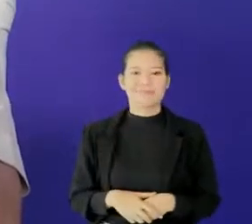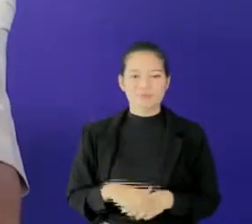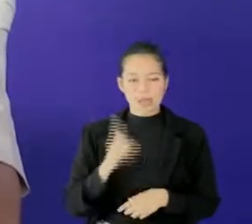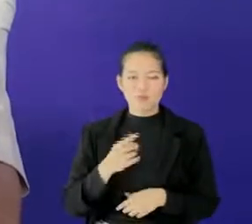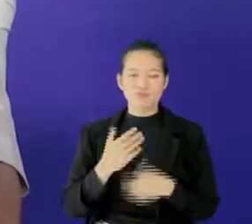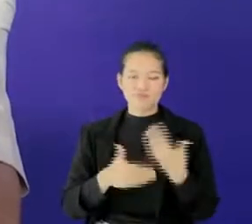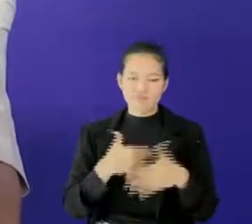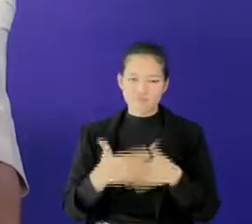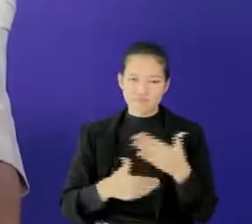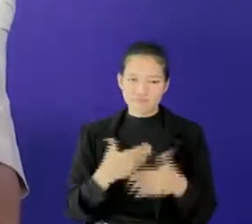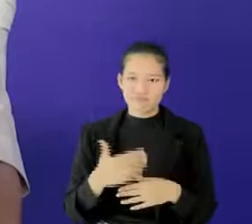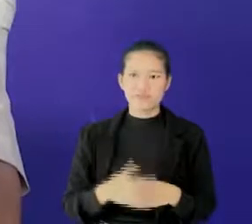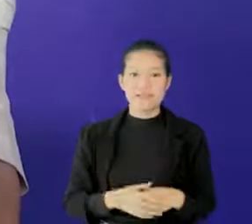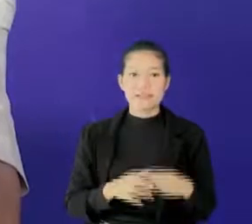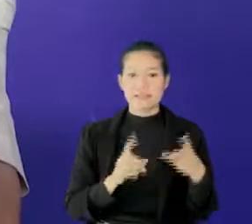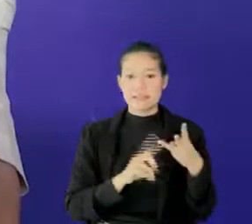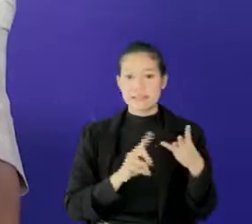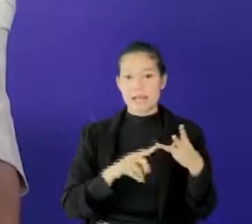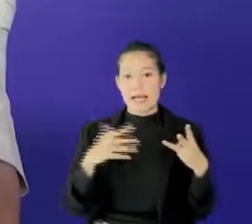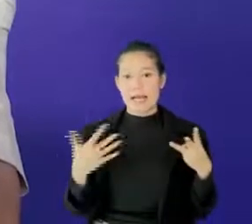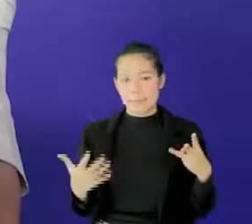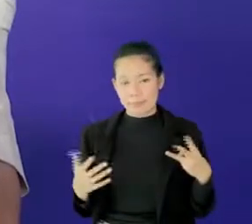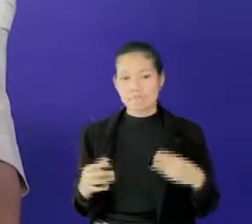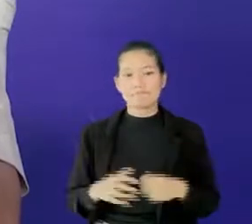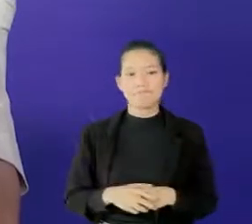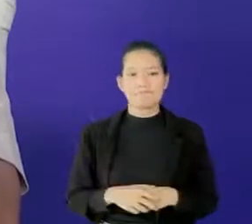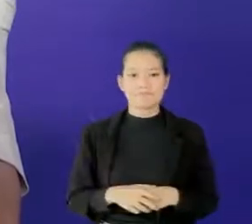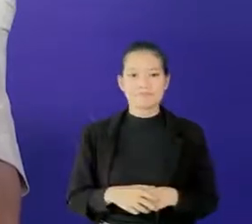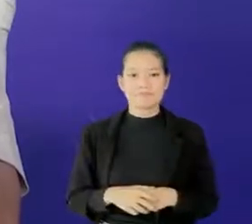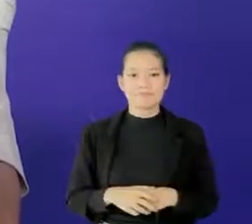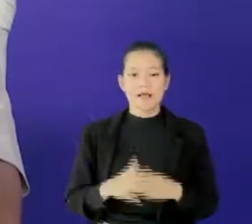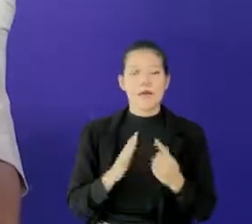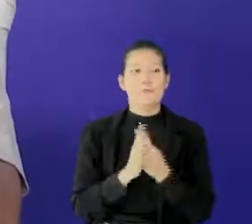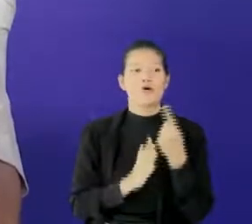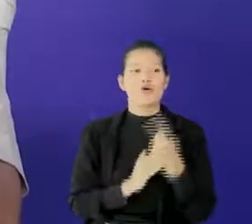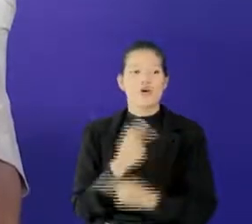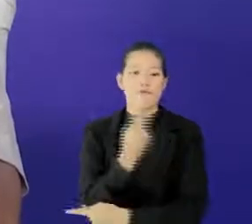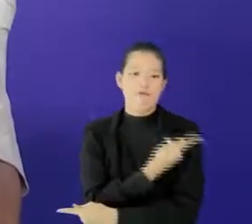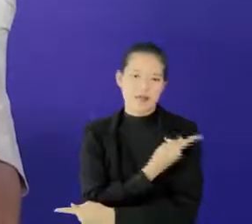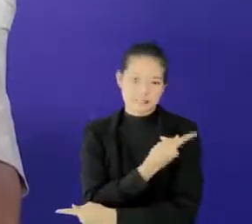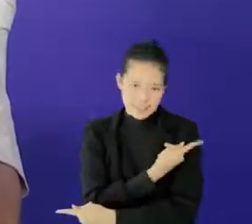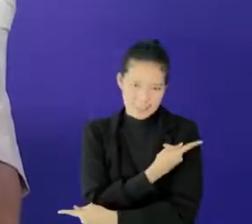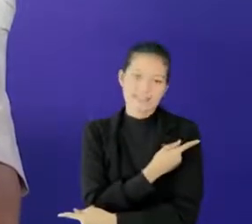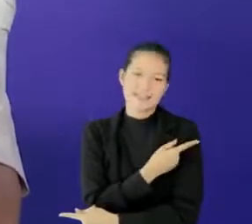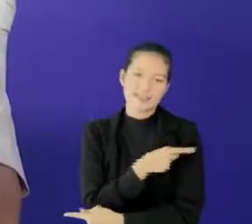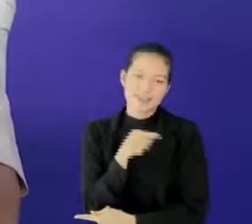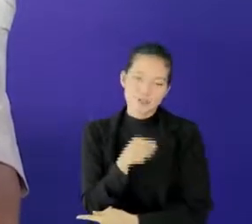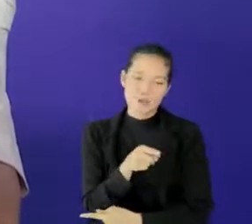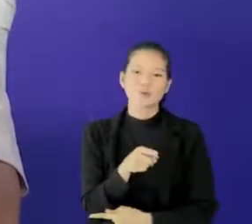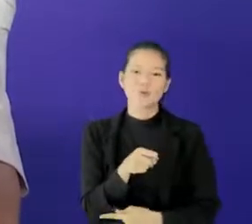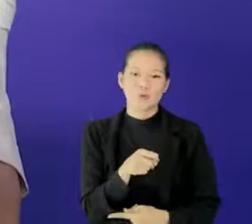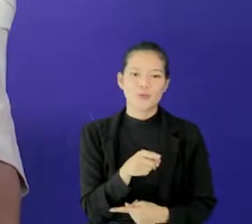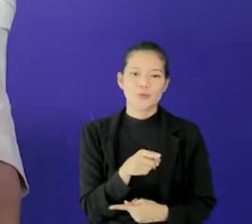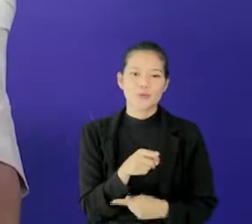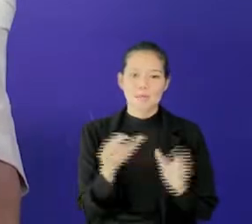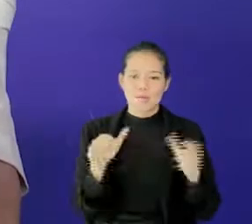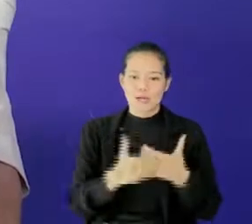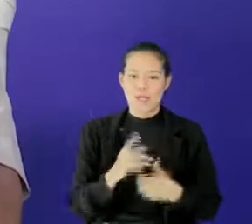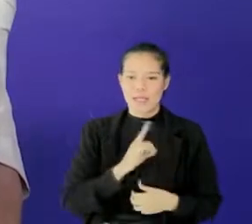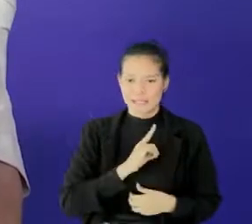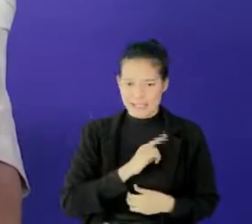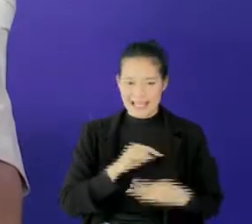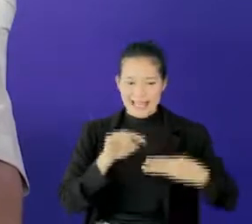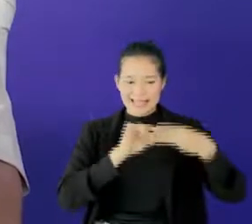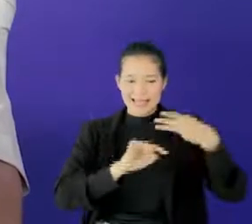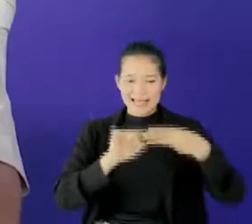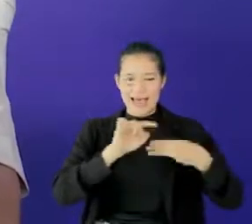terus dilakukan. Yang ketiga, tentunya program vaksinasi ini menjadi salah satu juga proteksi ini.